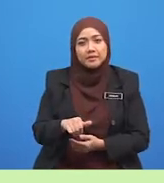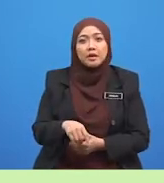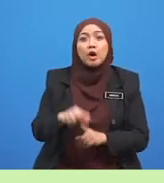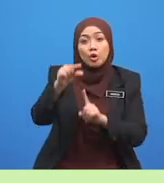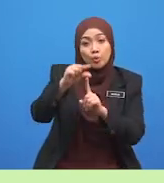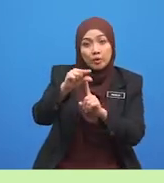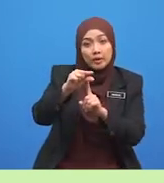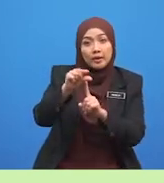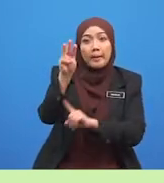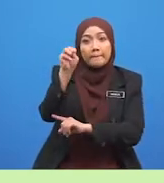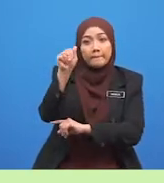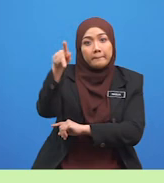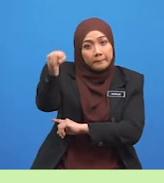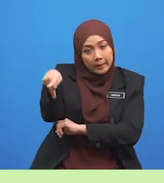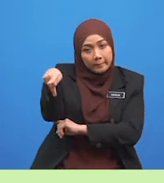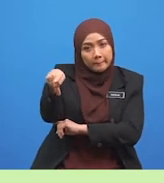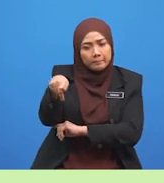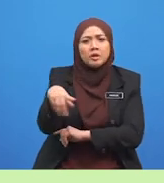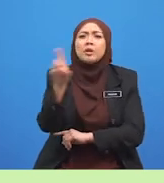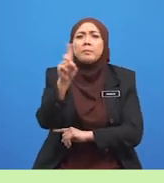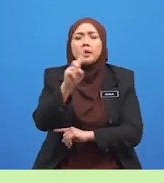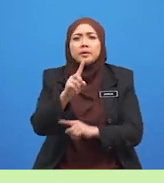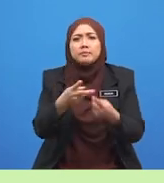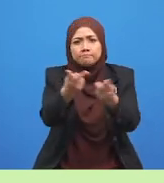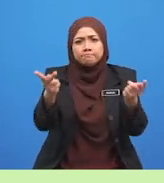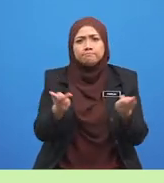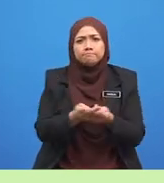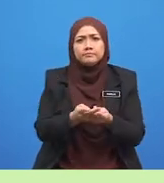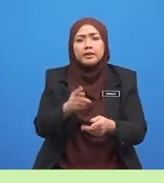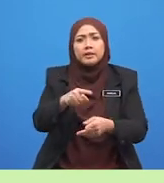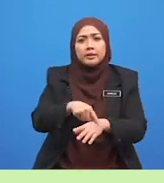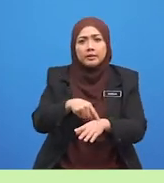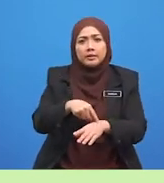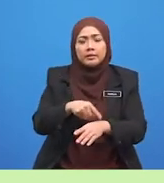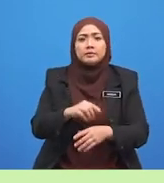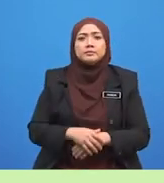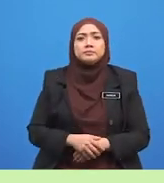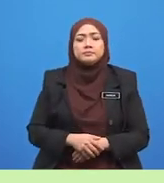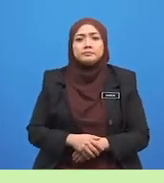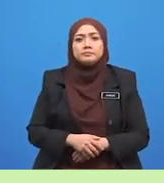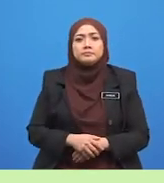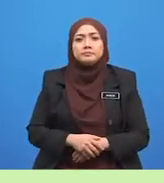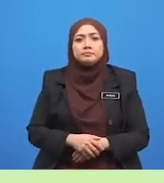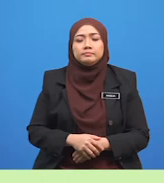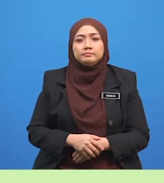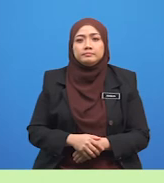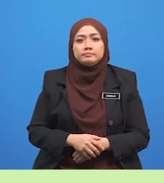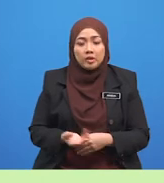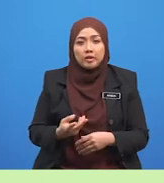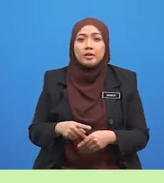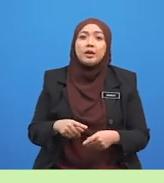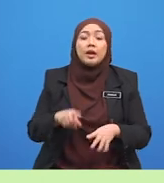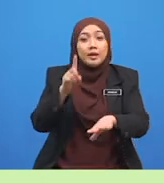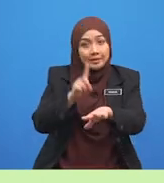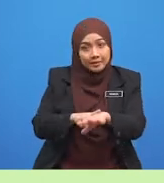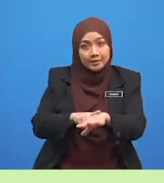dari Google Map. Di manakah kawasan ini? Ya, peta kawasan